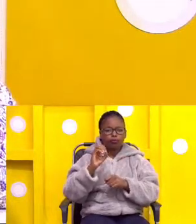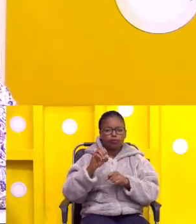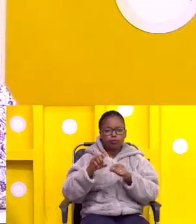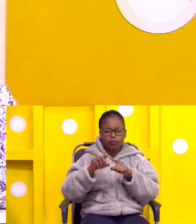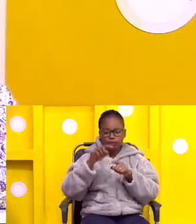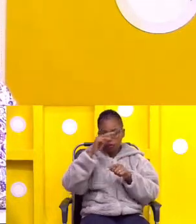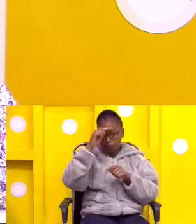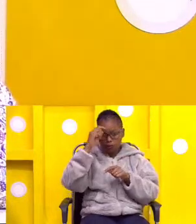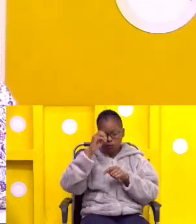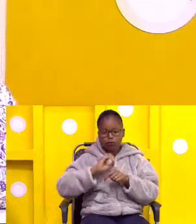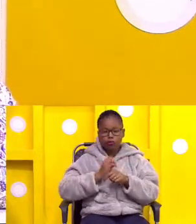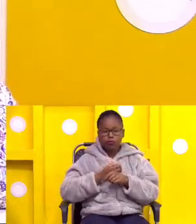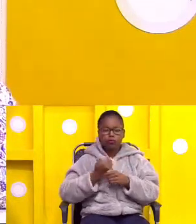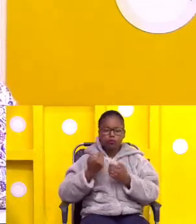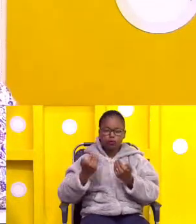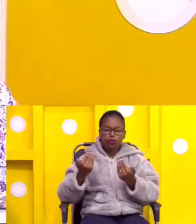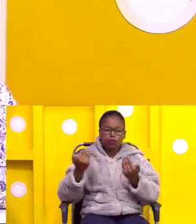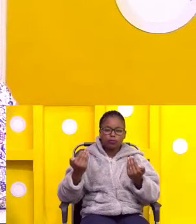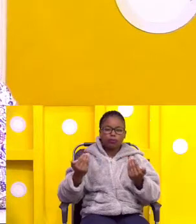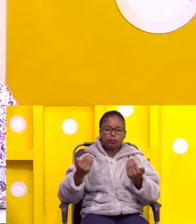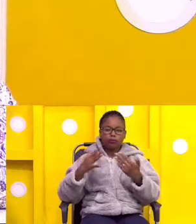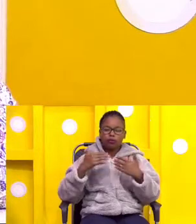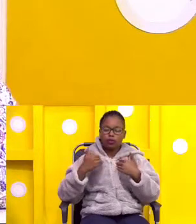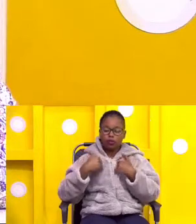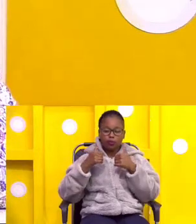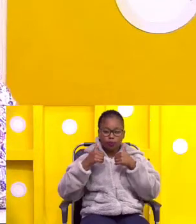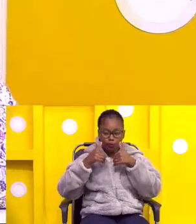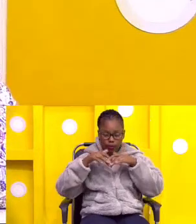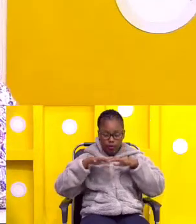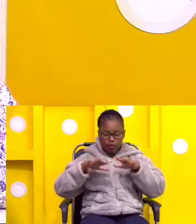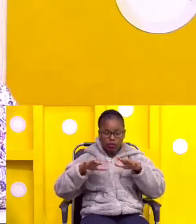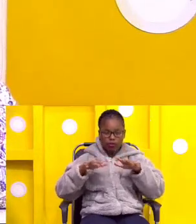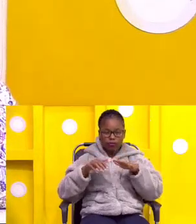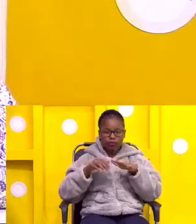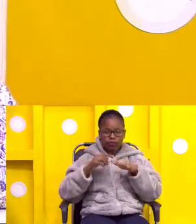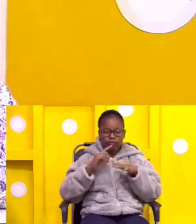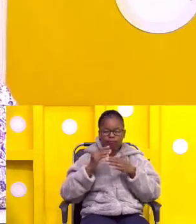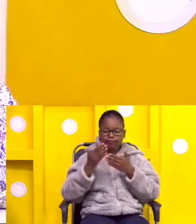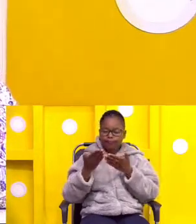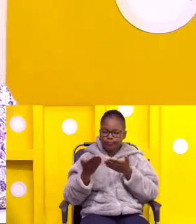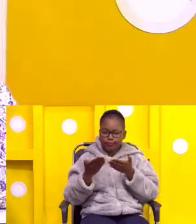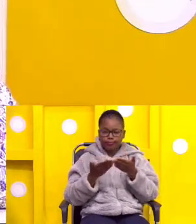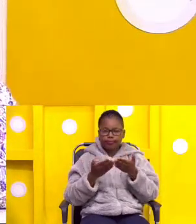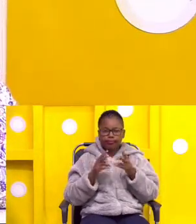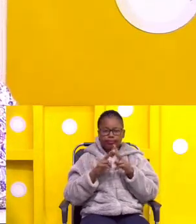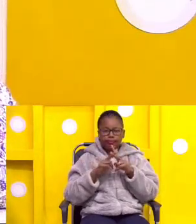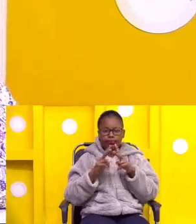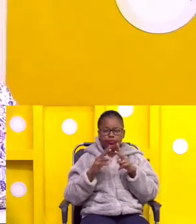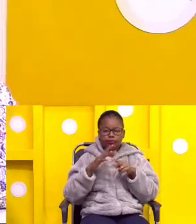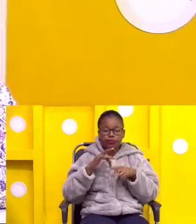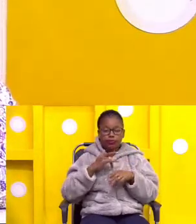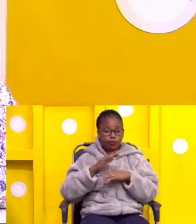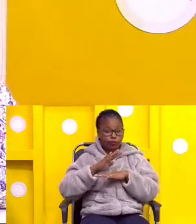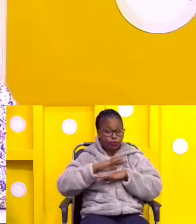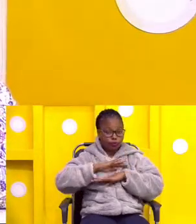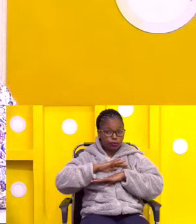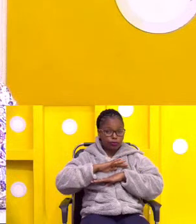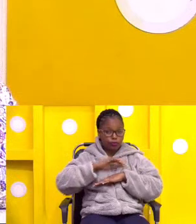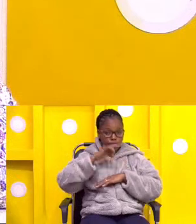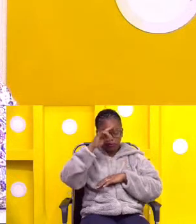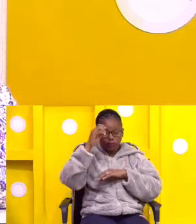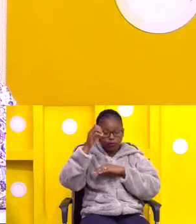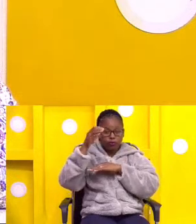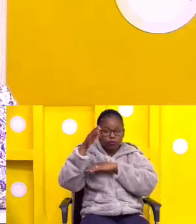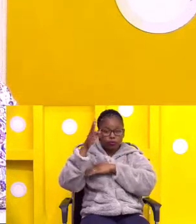tondu ni ciana citu na ni cia kirathimo uguo mwi karibu sana na muigue muiganiire ni tondu wa Mwathani